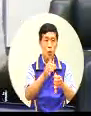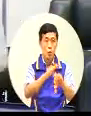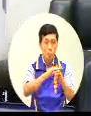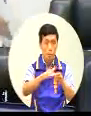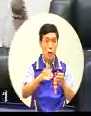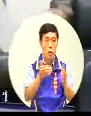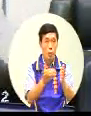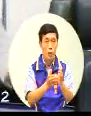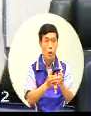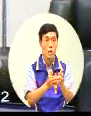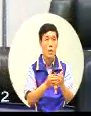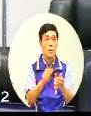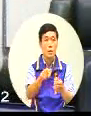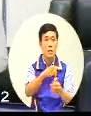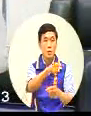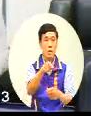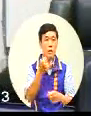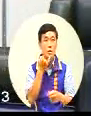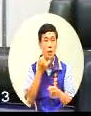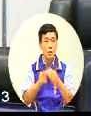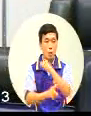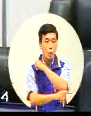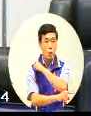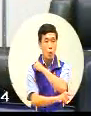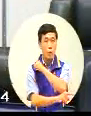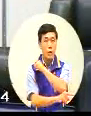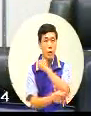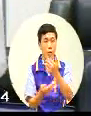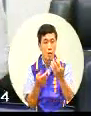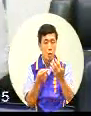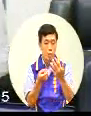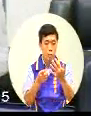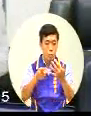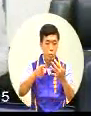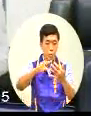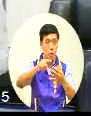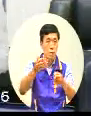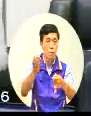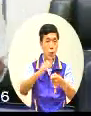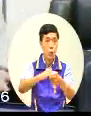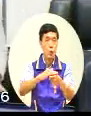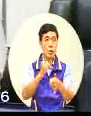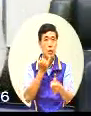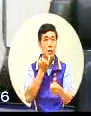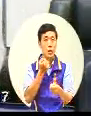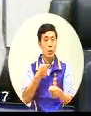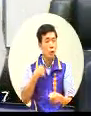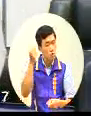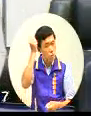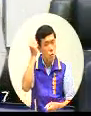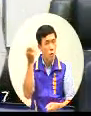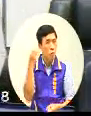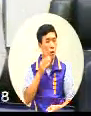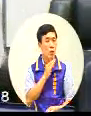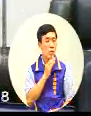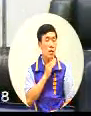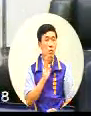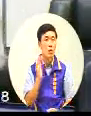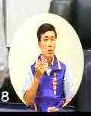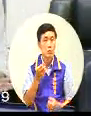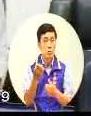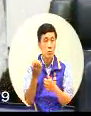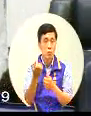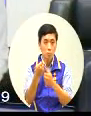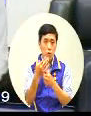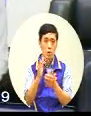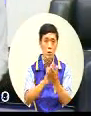时候，他们还可以从后面顶摆，还可以再递补，我记得那时候给我讯息是这样，可是后来怎么会告诉，后来变我跟我说